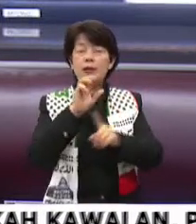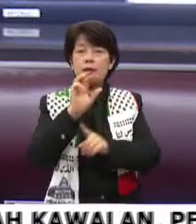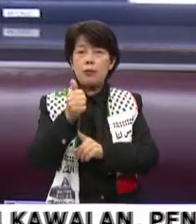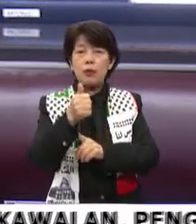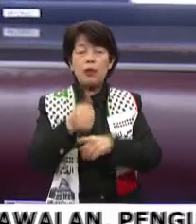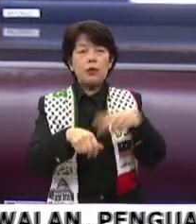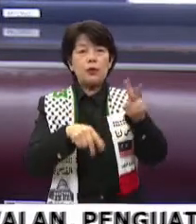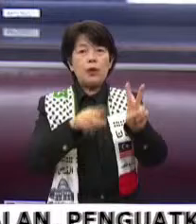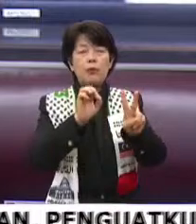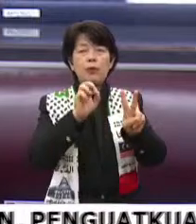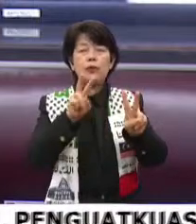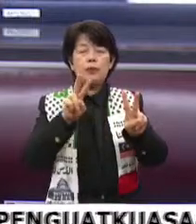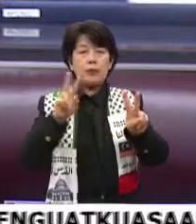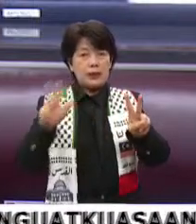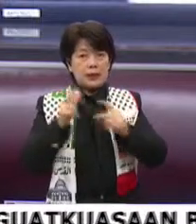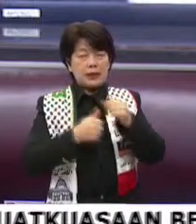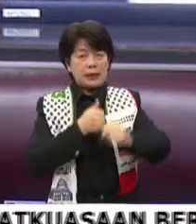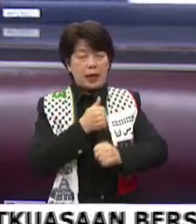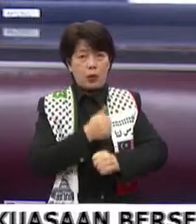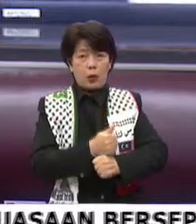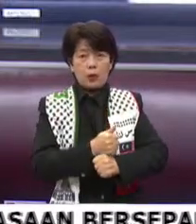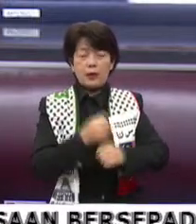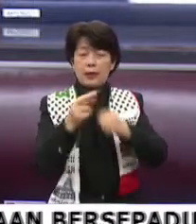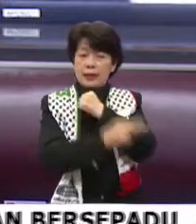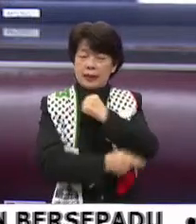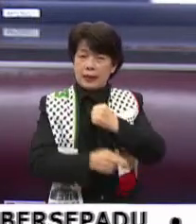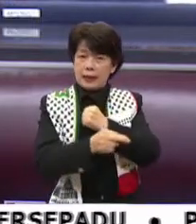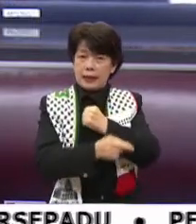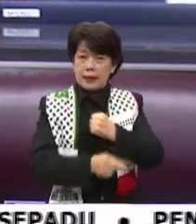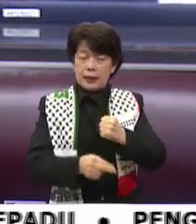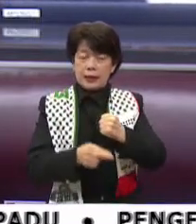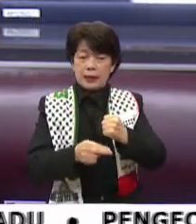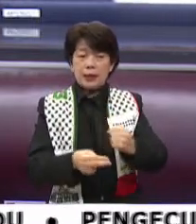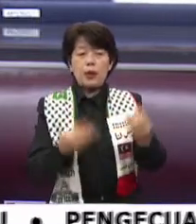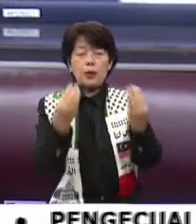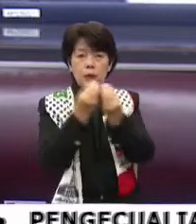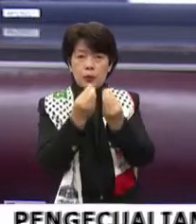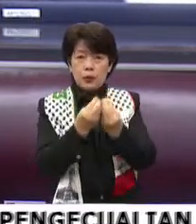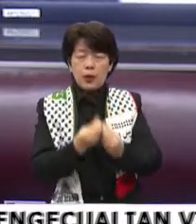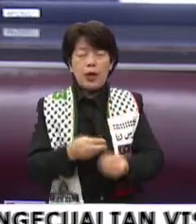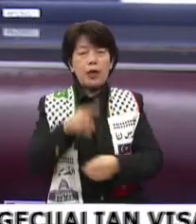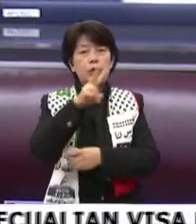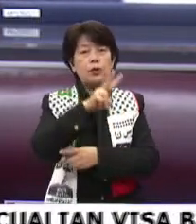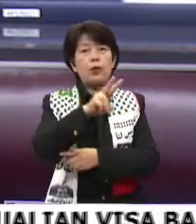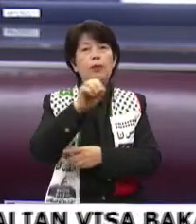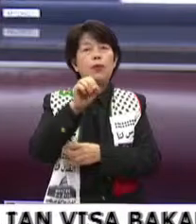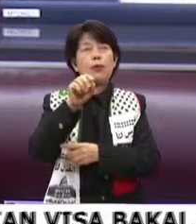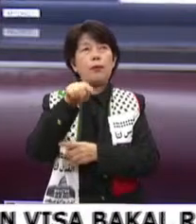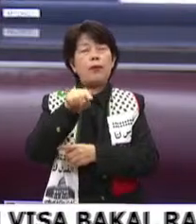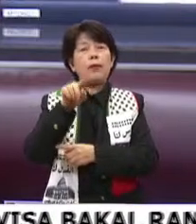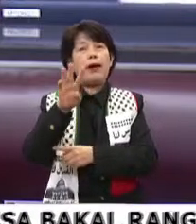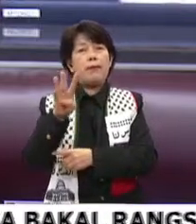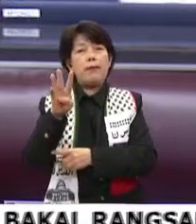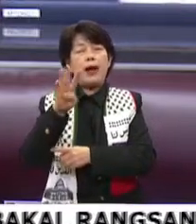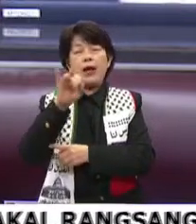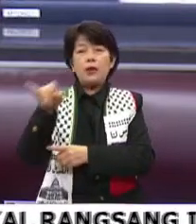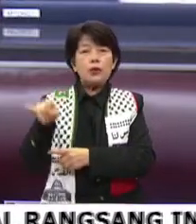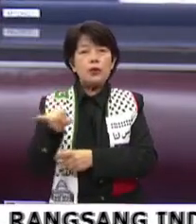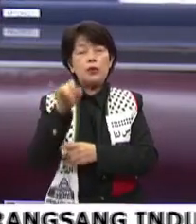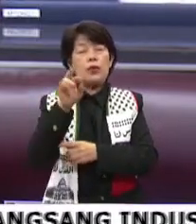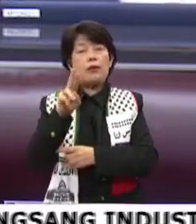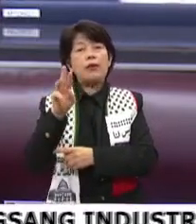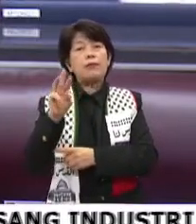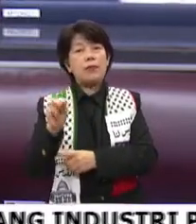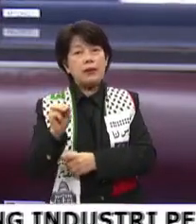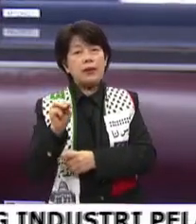tekun Nasional telah menyalurkan pembiayaan berjumlah 2.54 juta